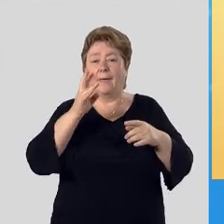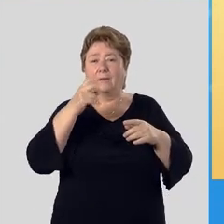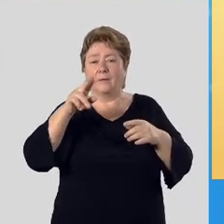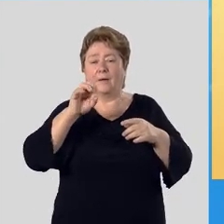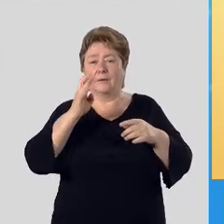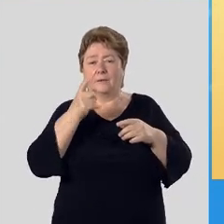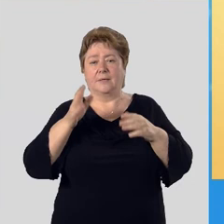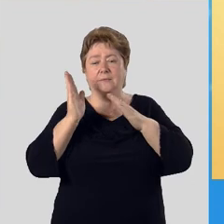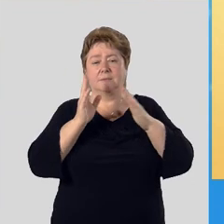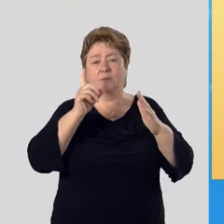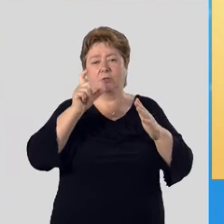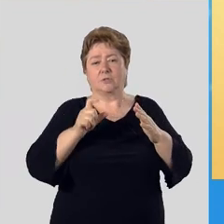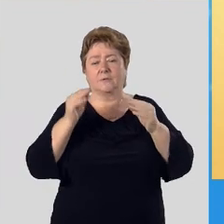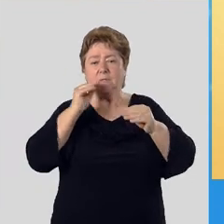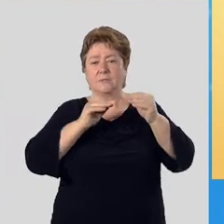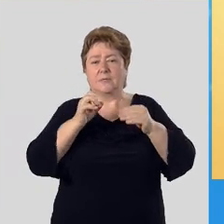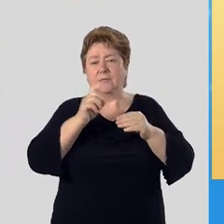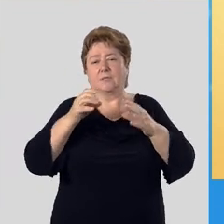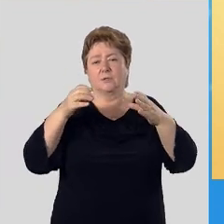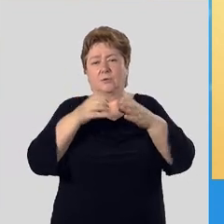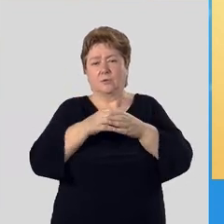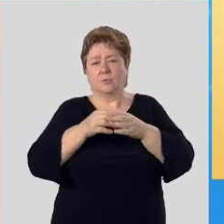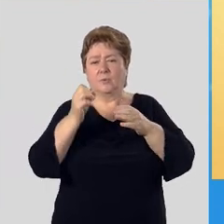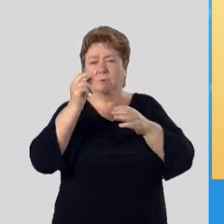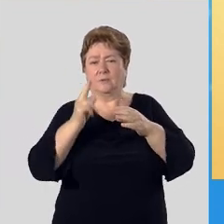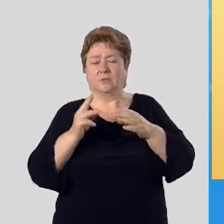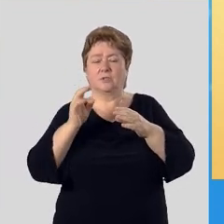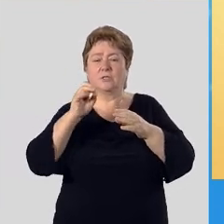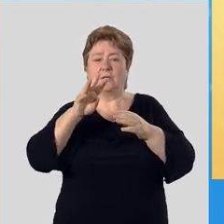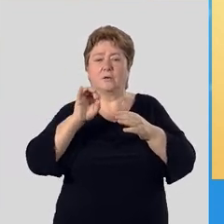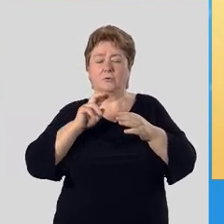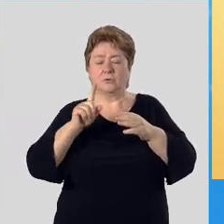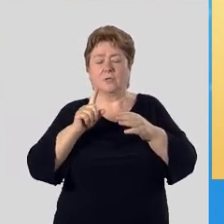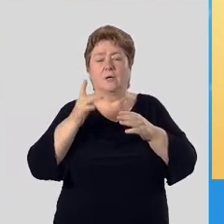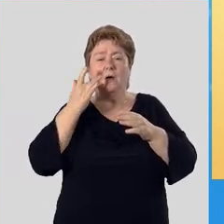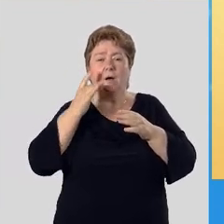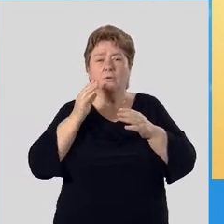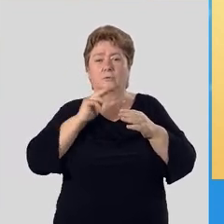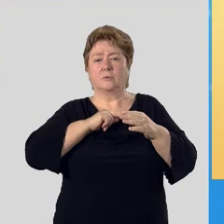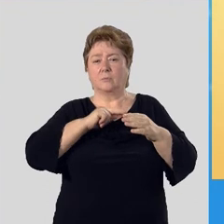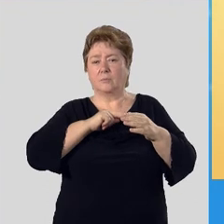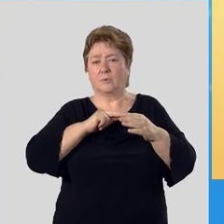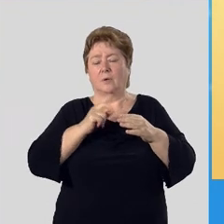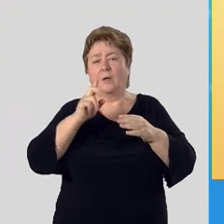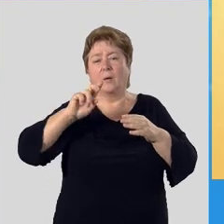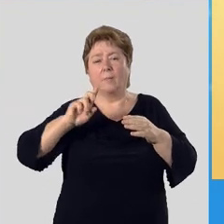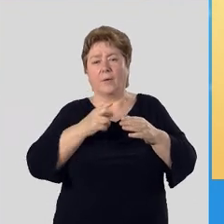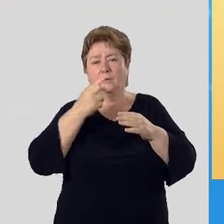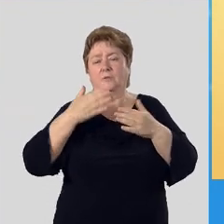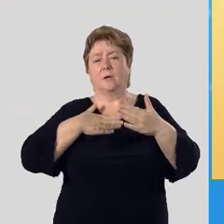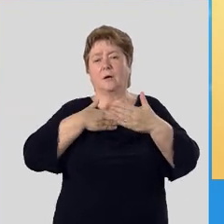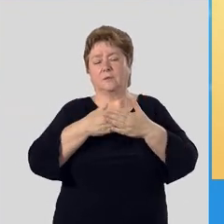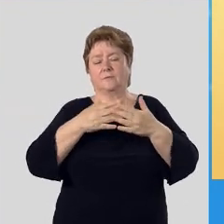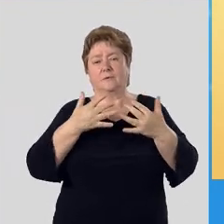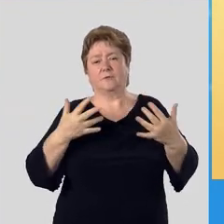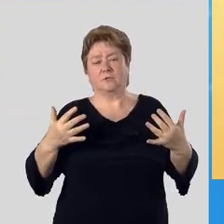Эндокринная система человека состоит из группы специальных желез, которые вырабатывают биологически